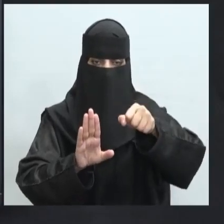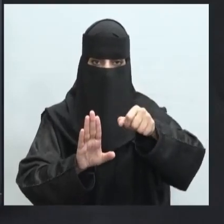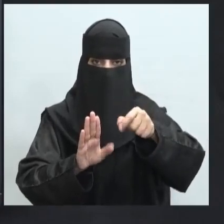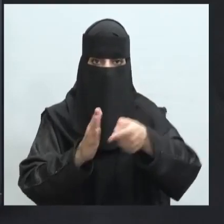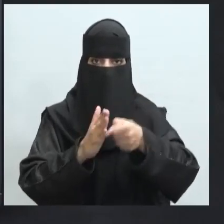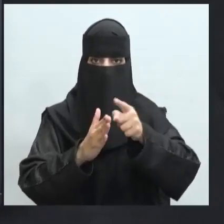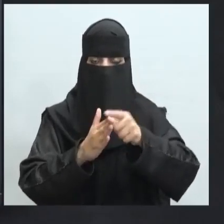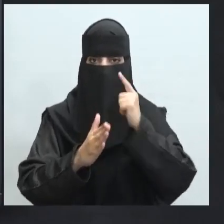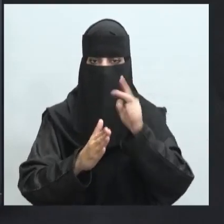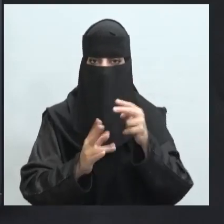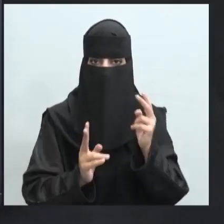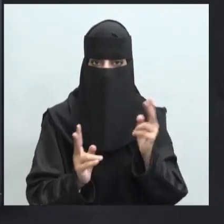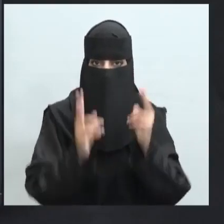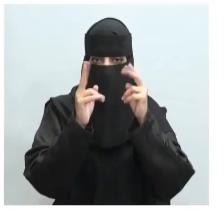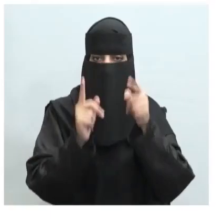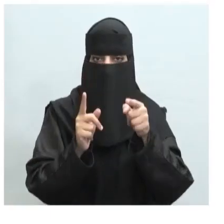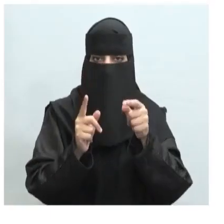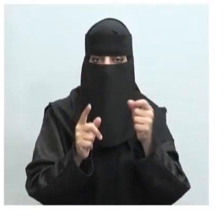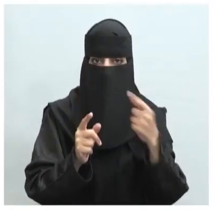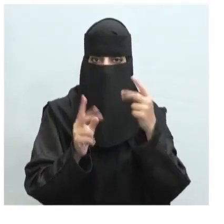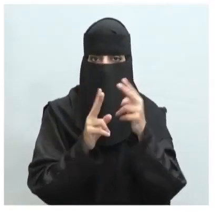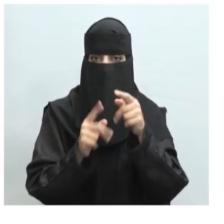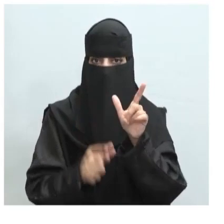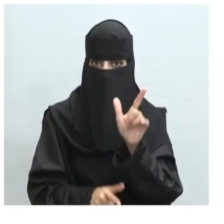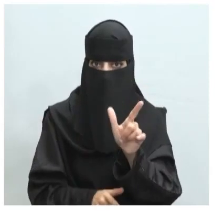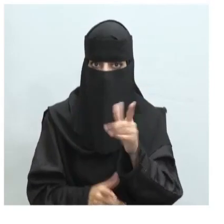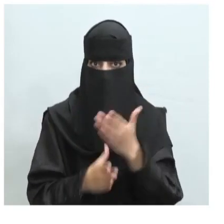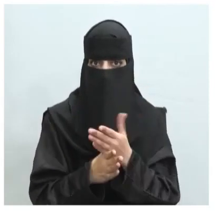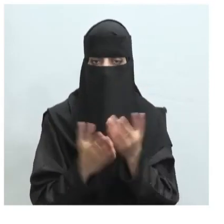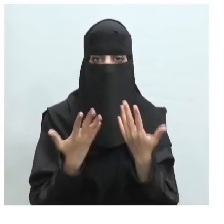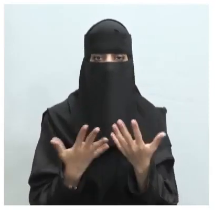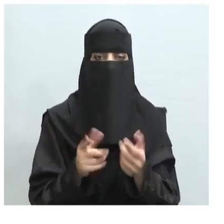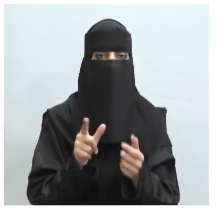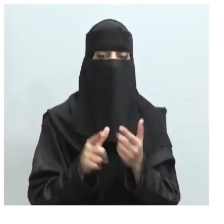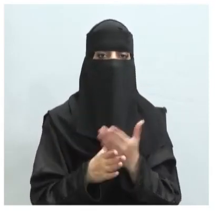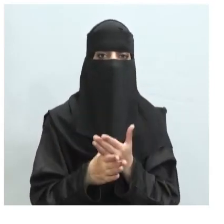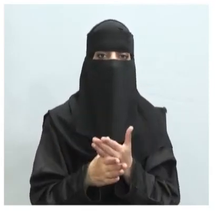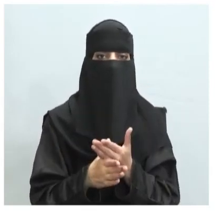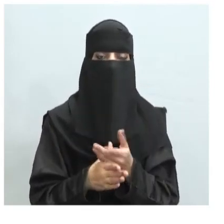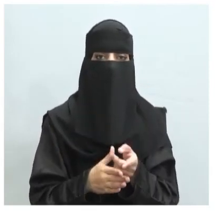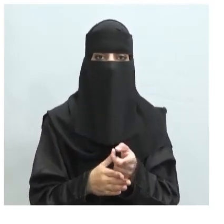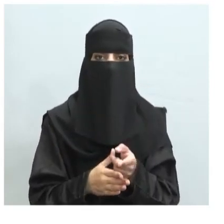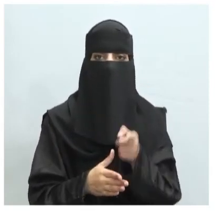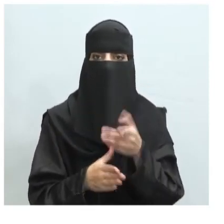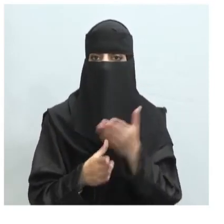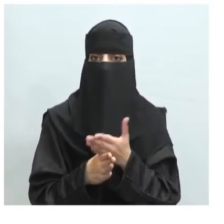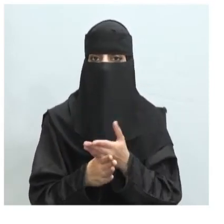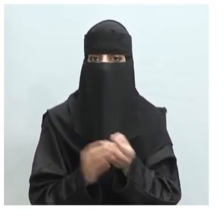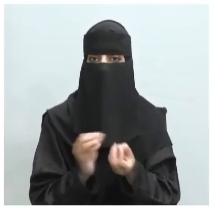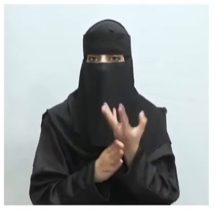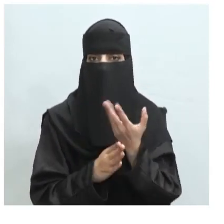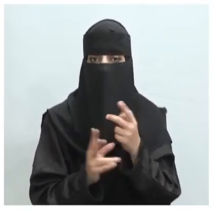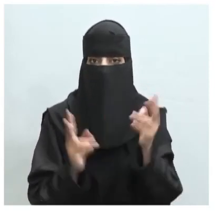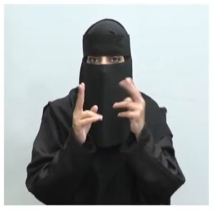البعث حصل له لسعه كهربائيه خفيفه ماء لماذا حدث